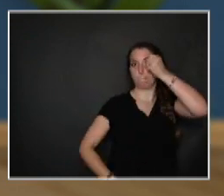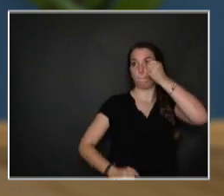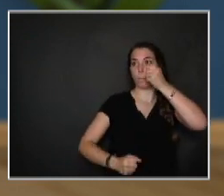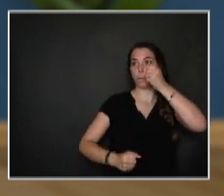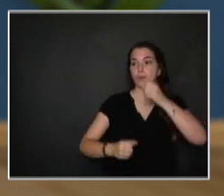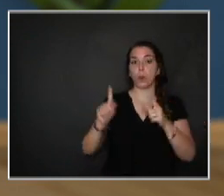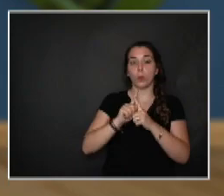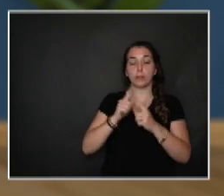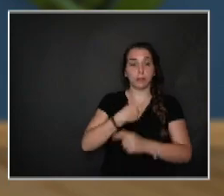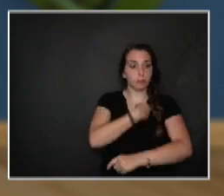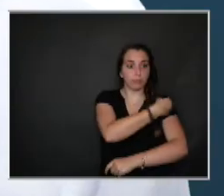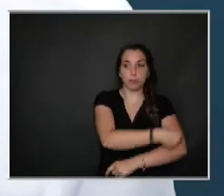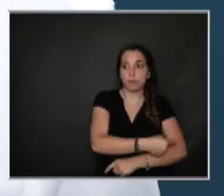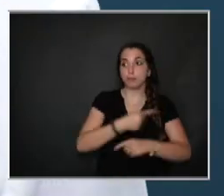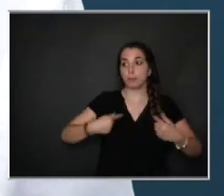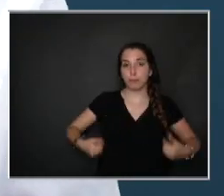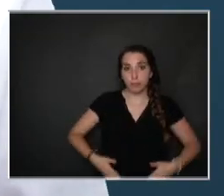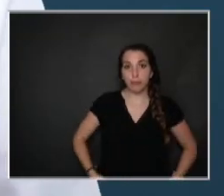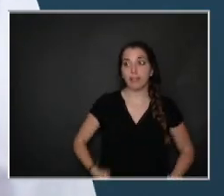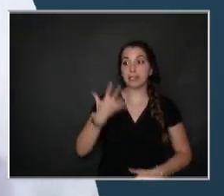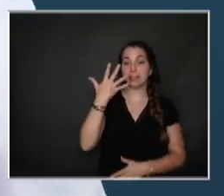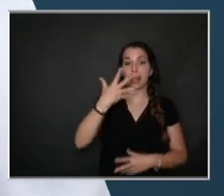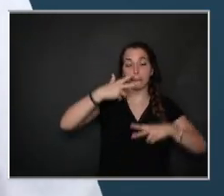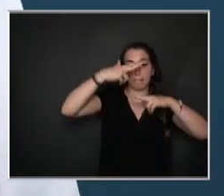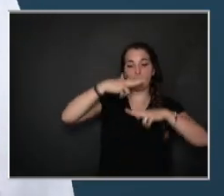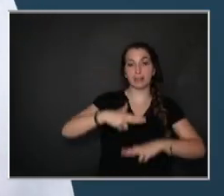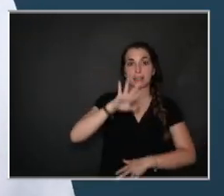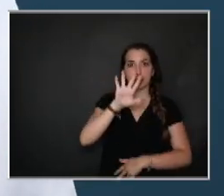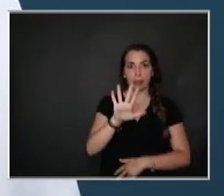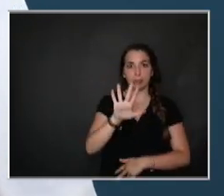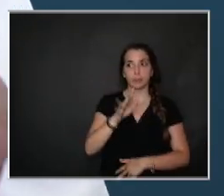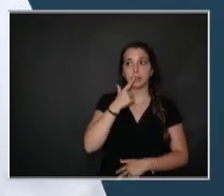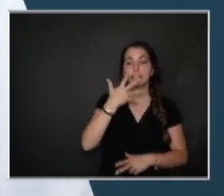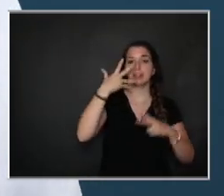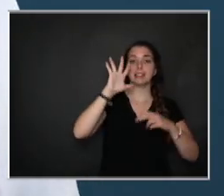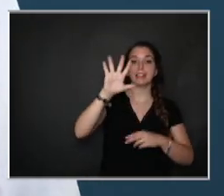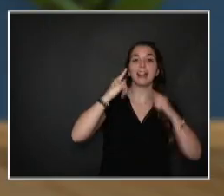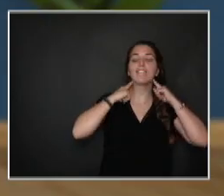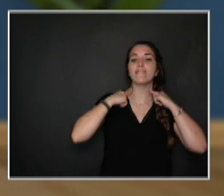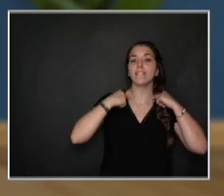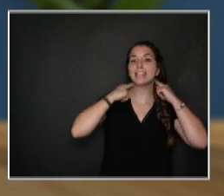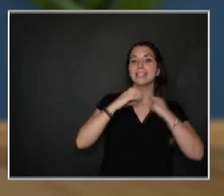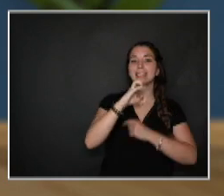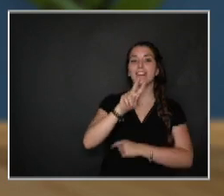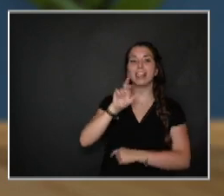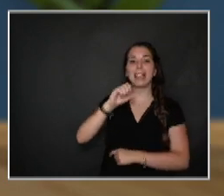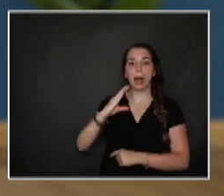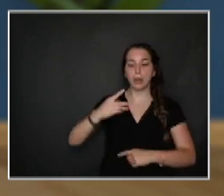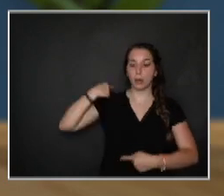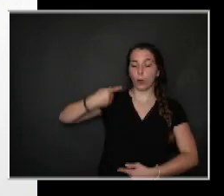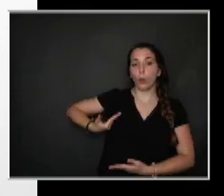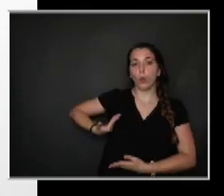en haut à la tête, et elle est composée de 5 parties. Il y a 7 vertèbres cervicales, 12 vertèbres thoraciques,